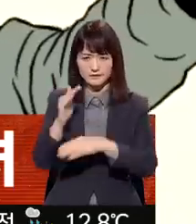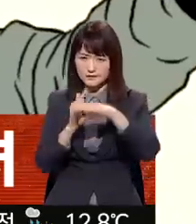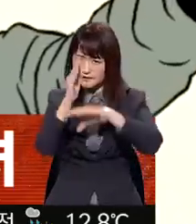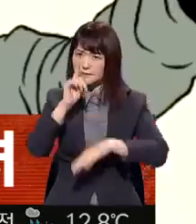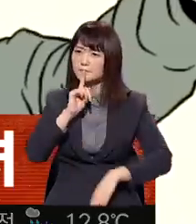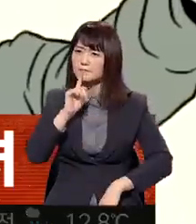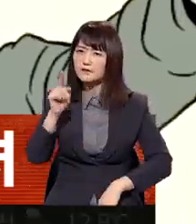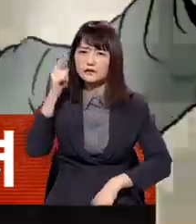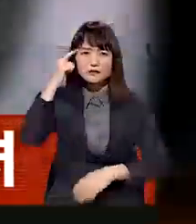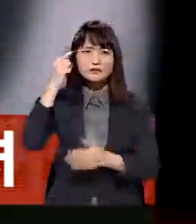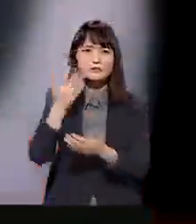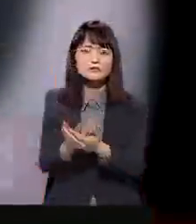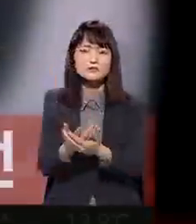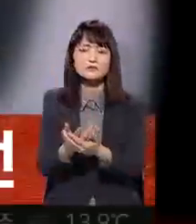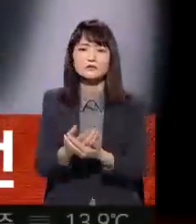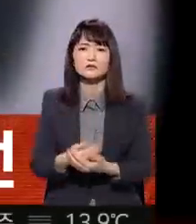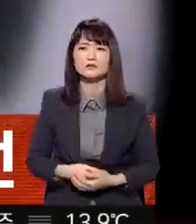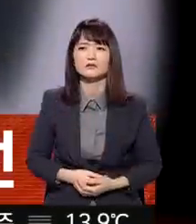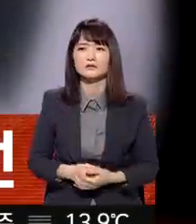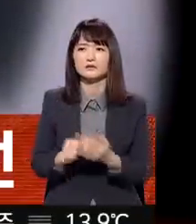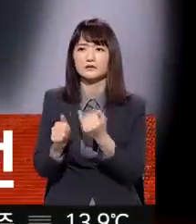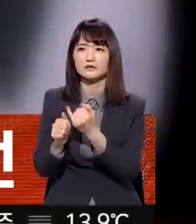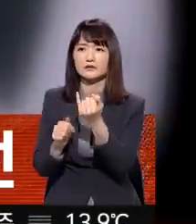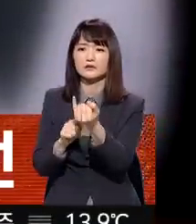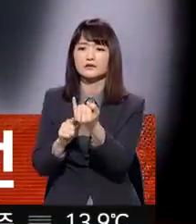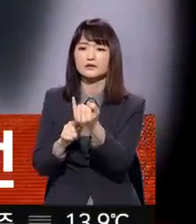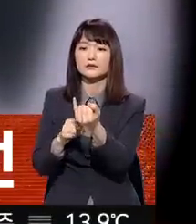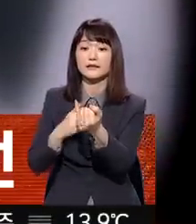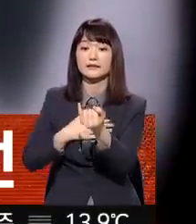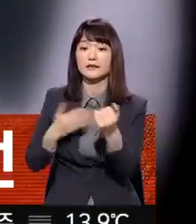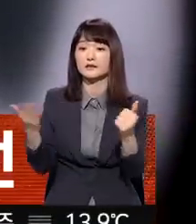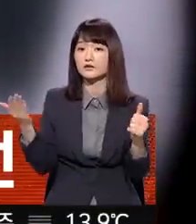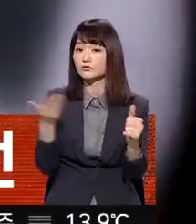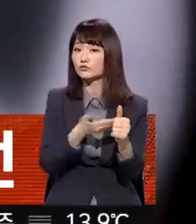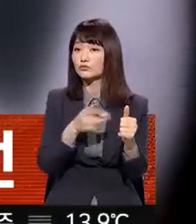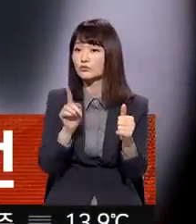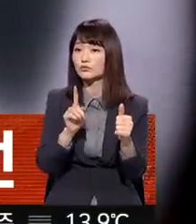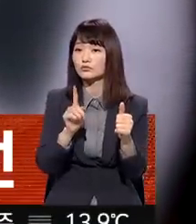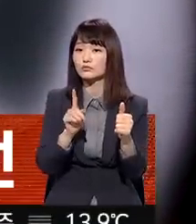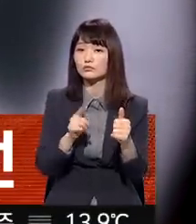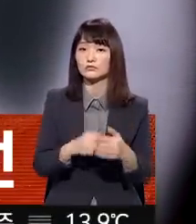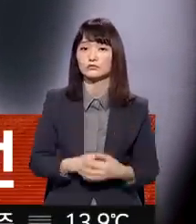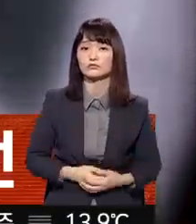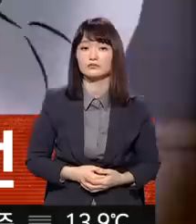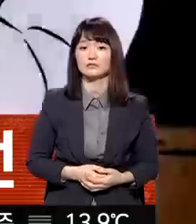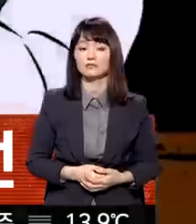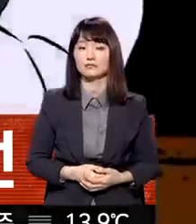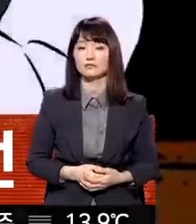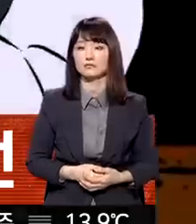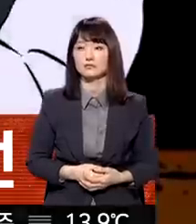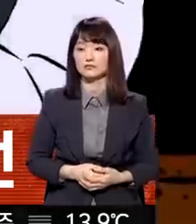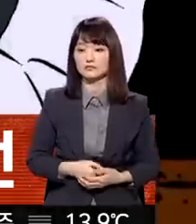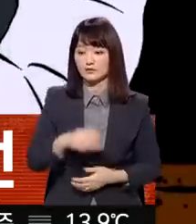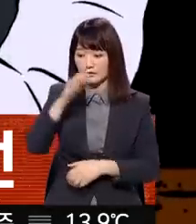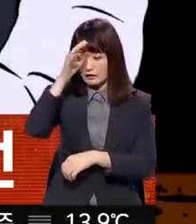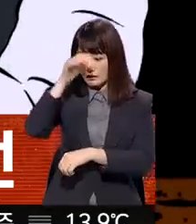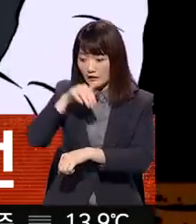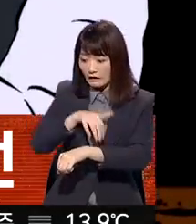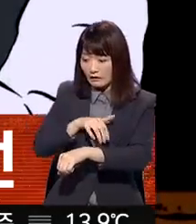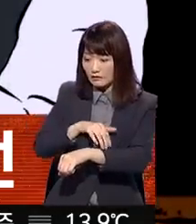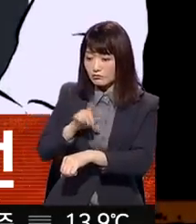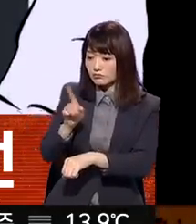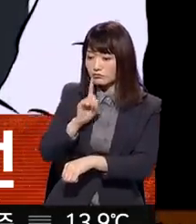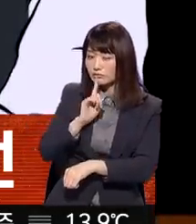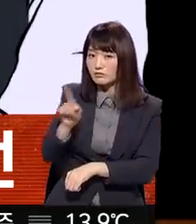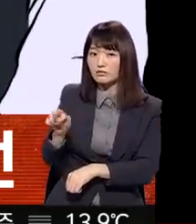야, 이게 좀 충격적입니다. 그 아내 그거 나한테 주면 안 되나? 라고 얘기를 했대요. 소름 돋죠. 어디 저런